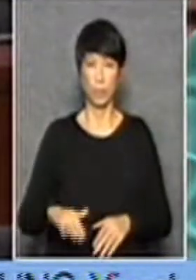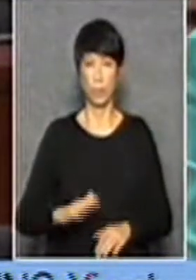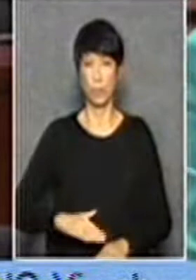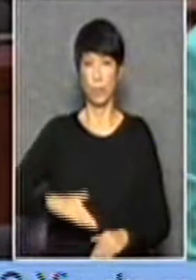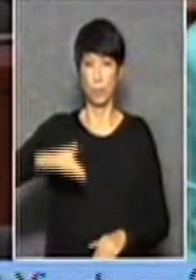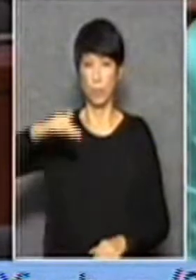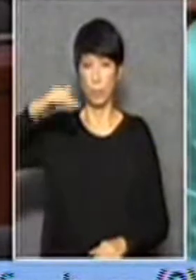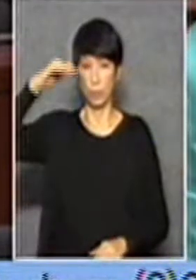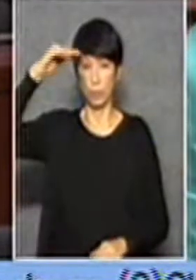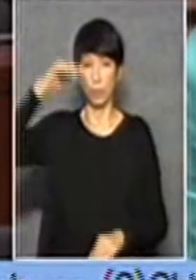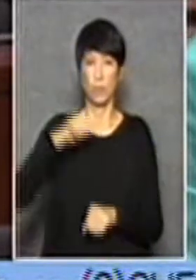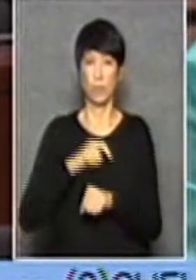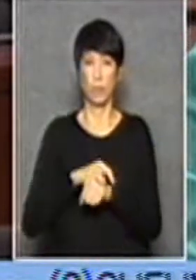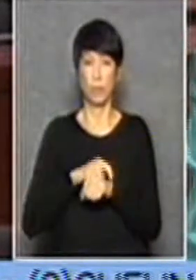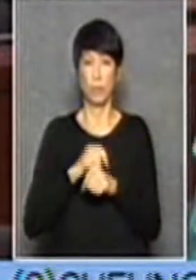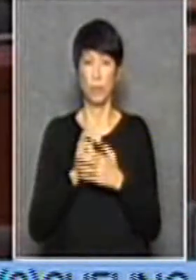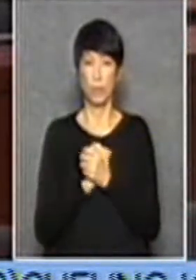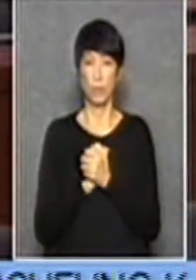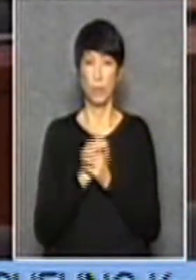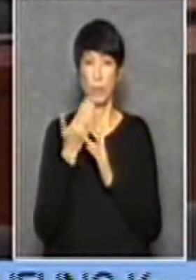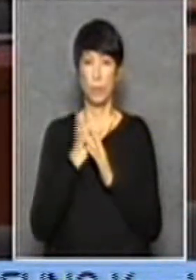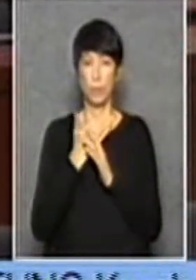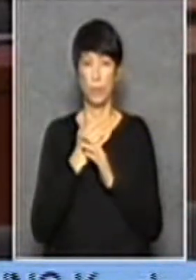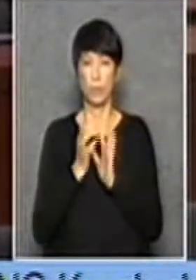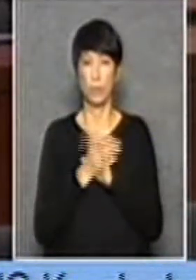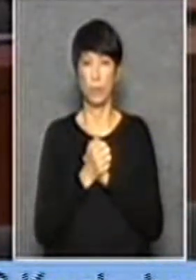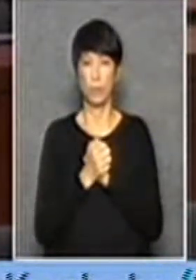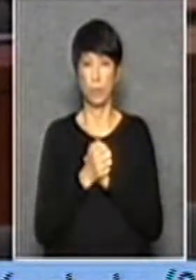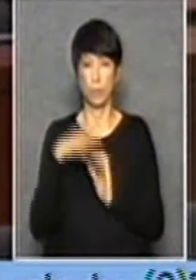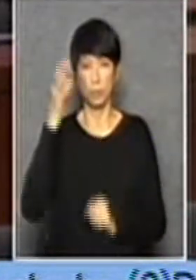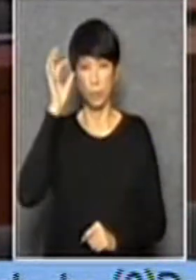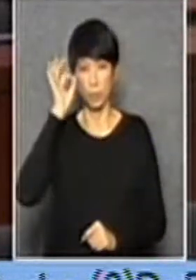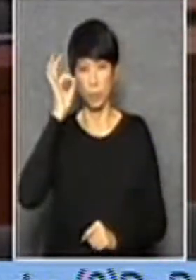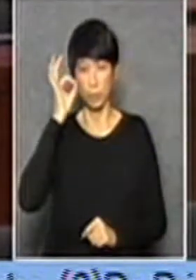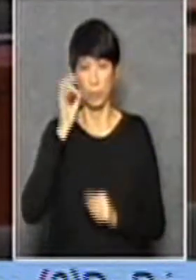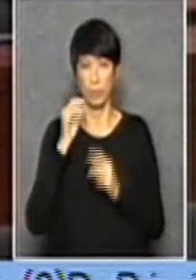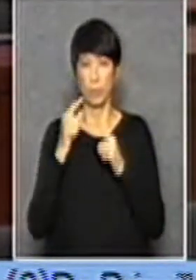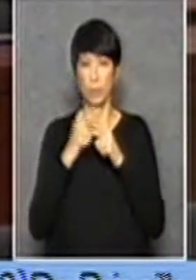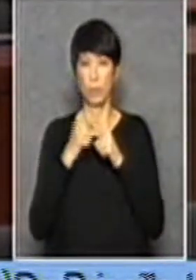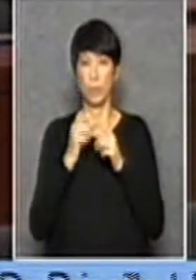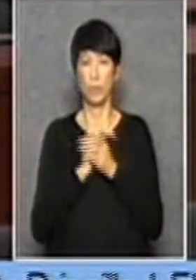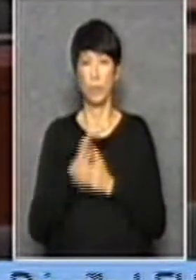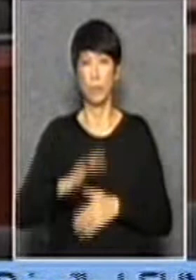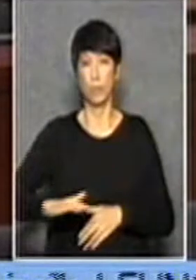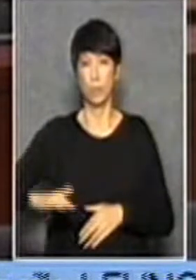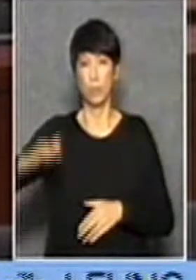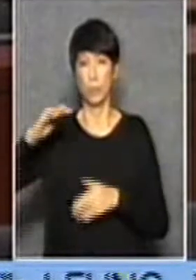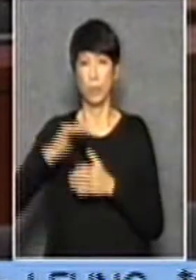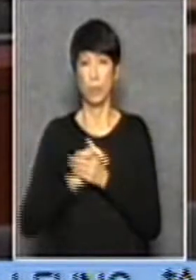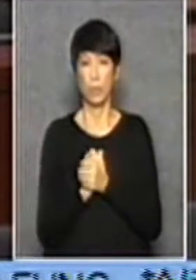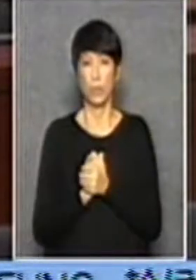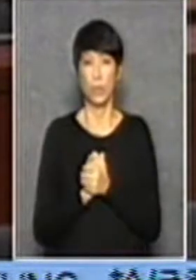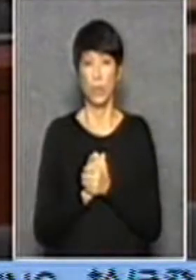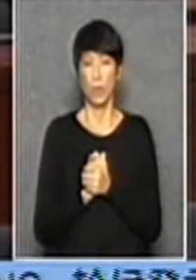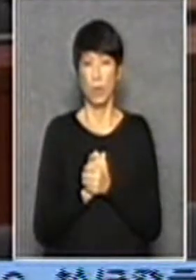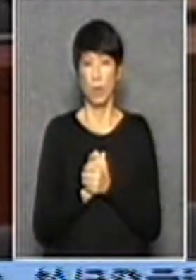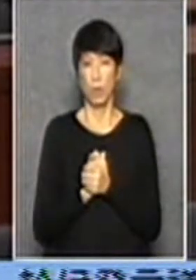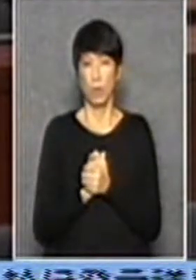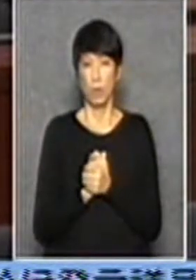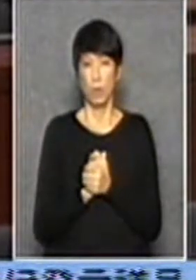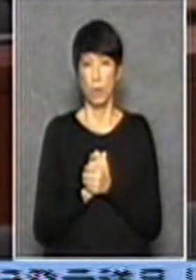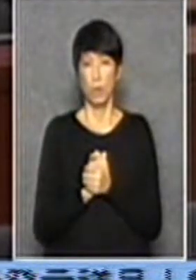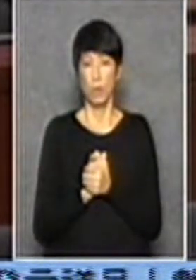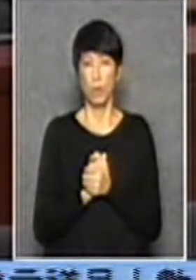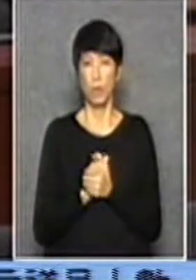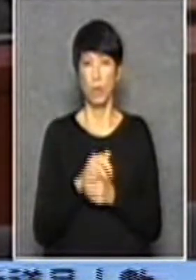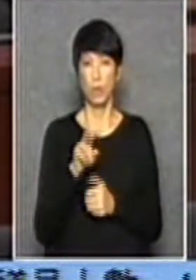大的時候，特別是一些基層的小朋友長大的時候，他們開始